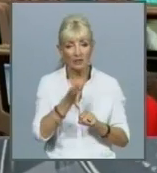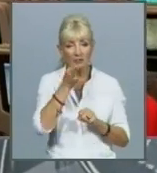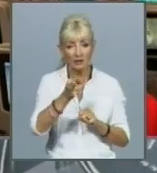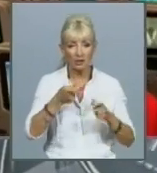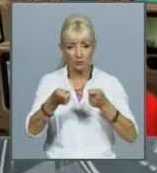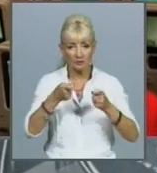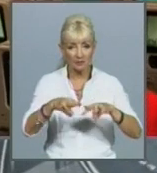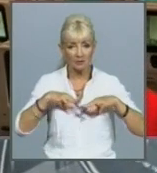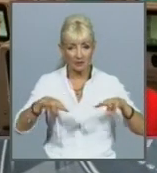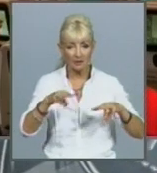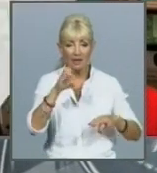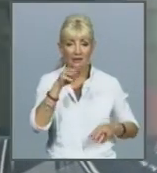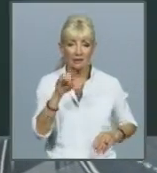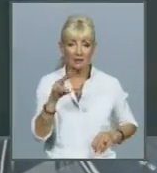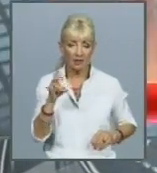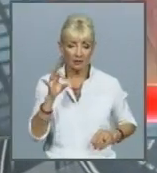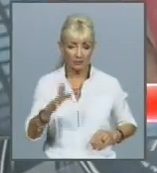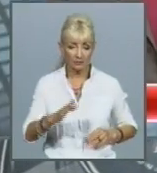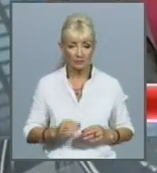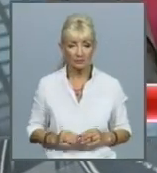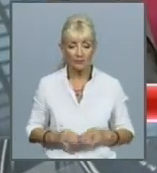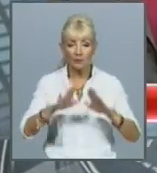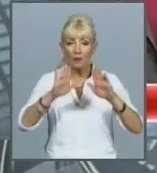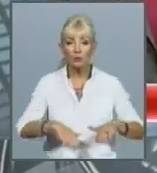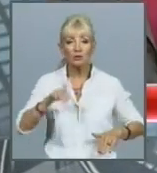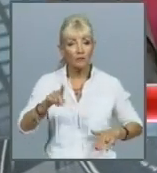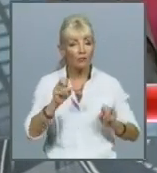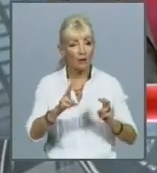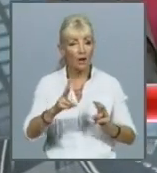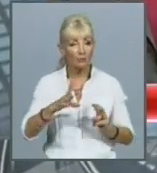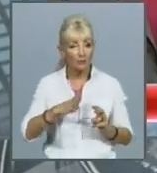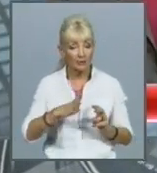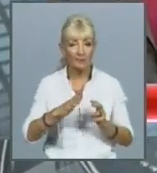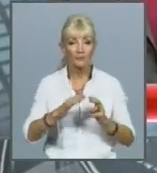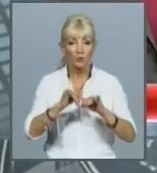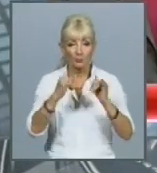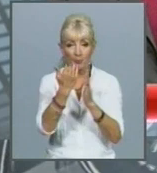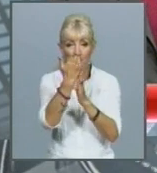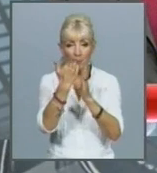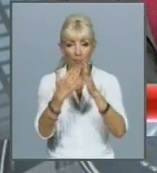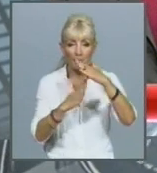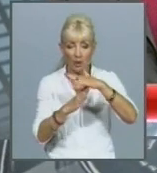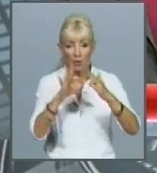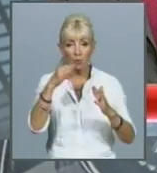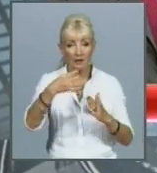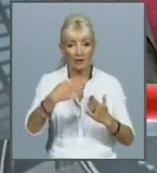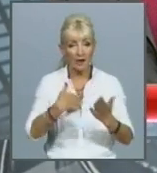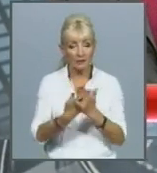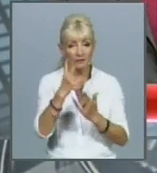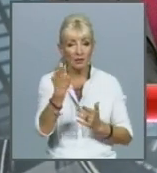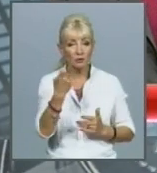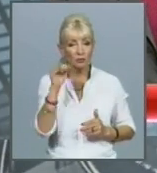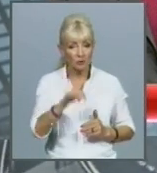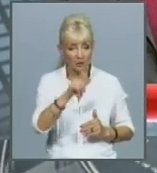очільник міністерства Максим Степанов. Після того, як був збільшений поріг від 40 активних хворих на 100 тисяч населення